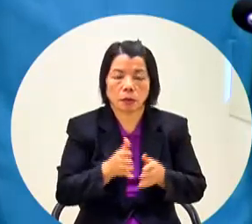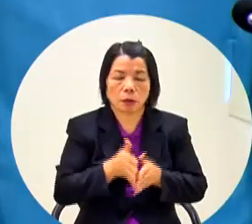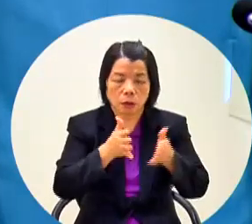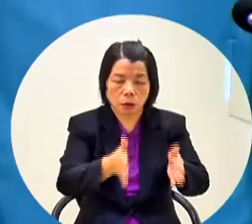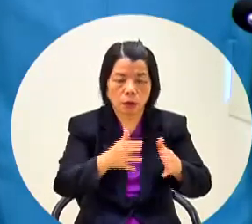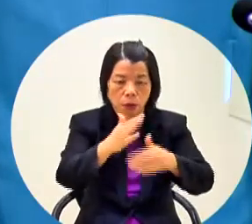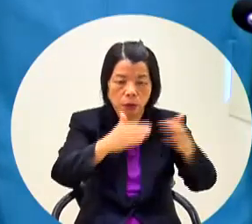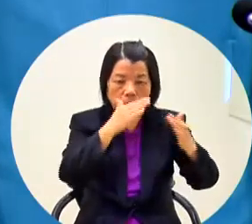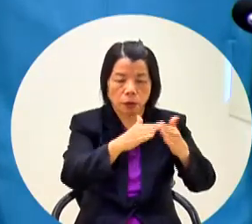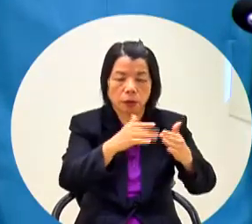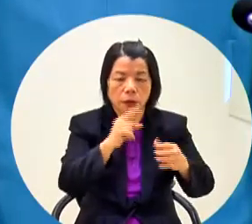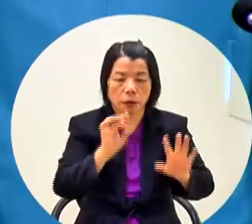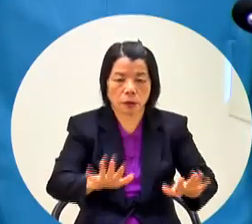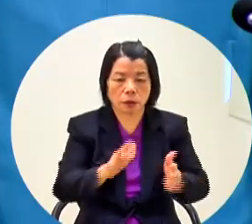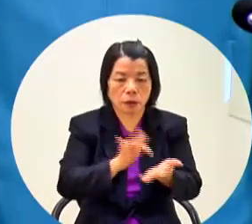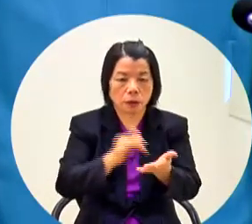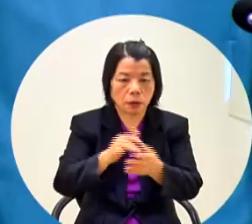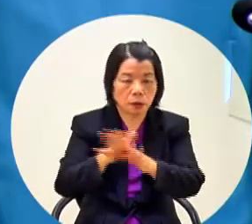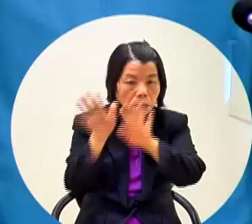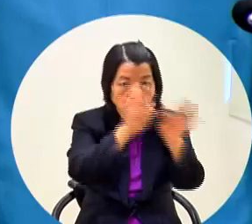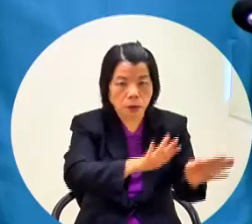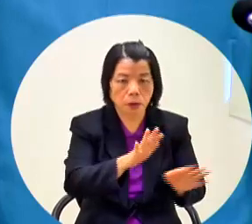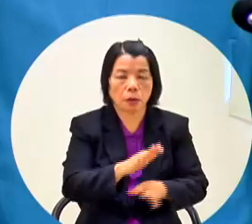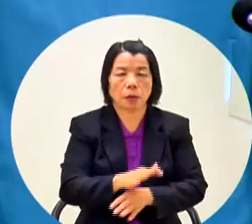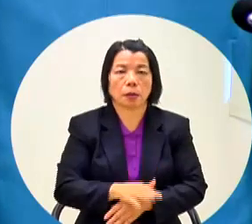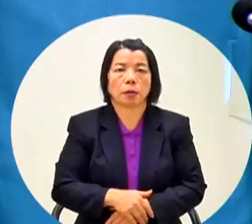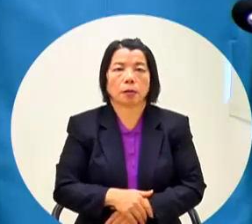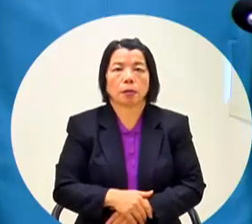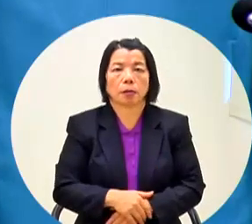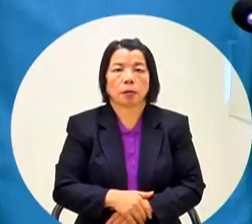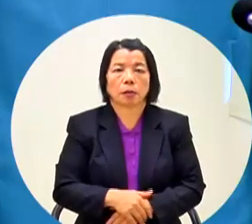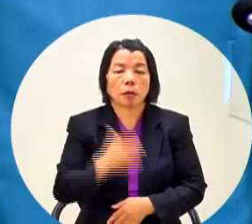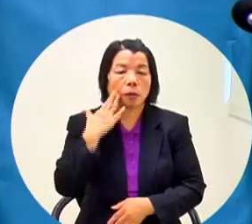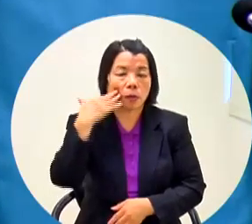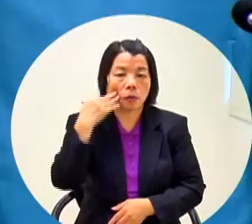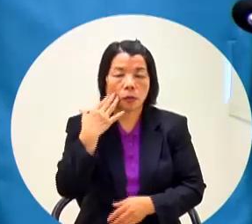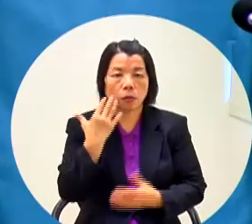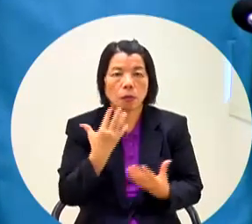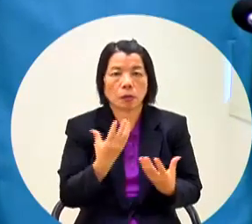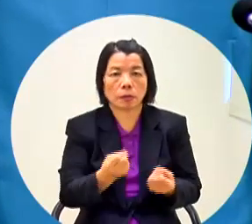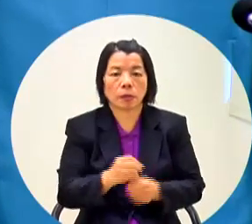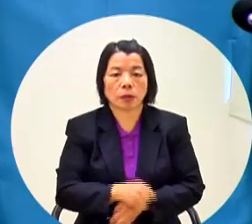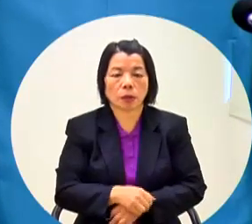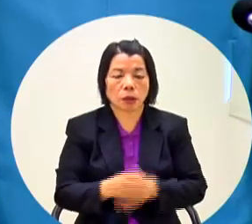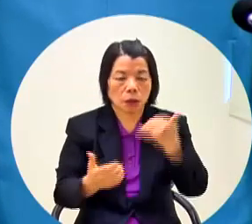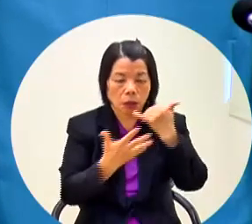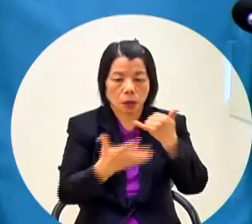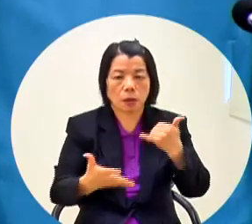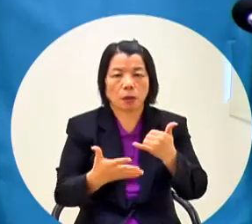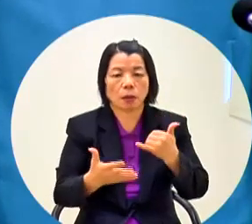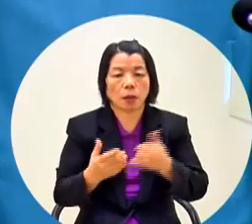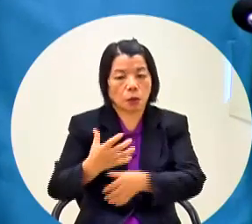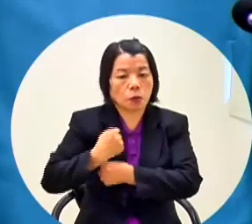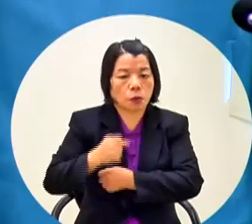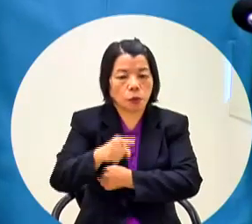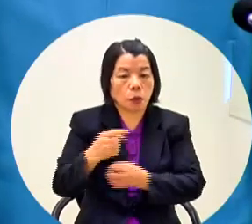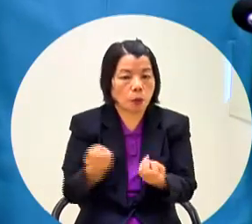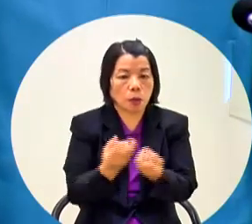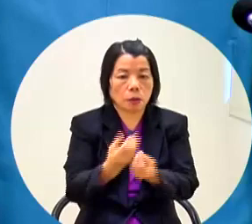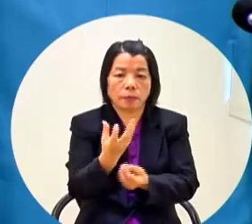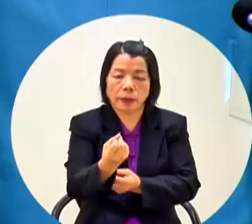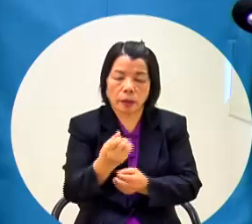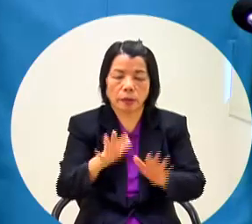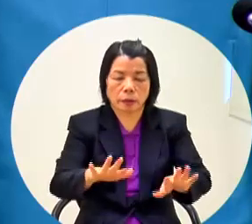校，现在疫情如果没有那个海军的事故，应该是疫情比较趋